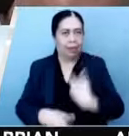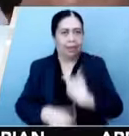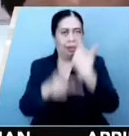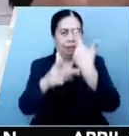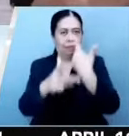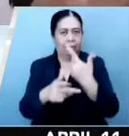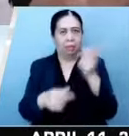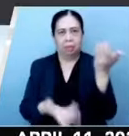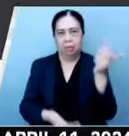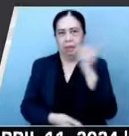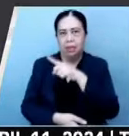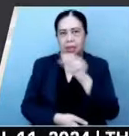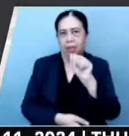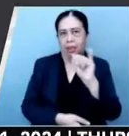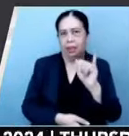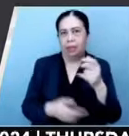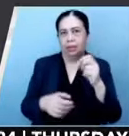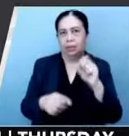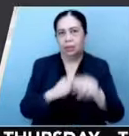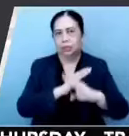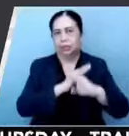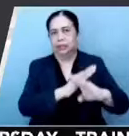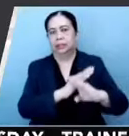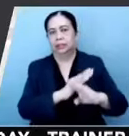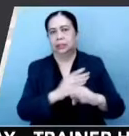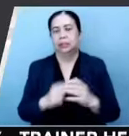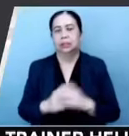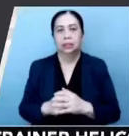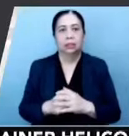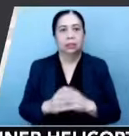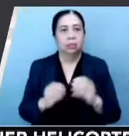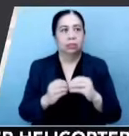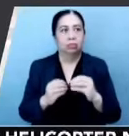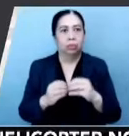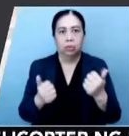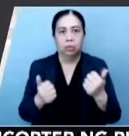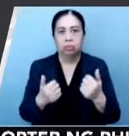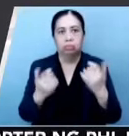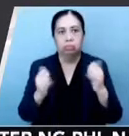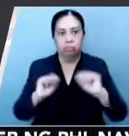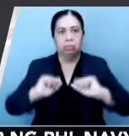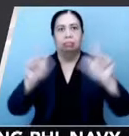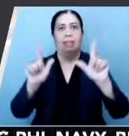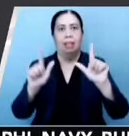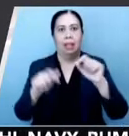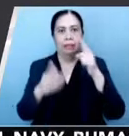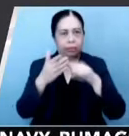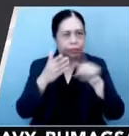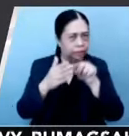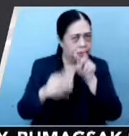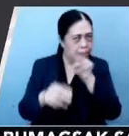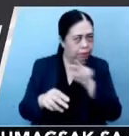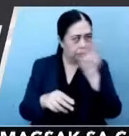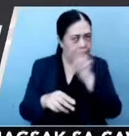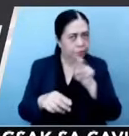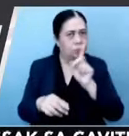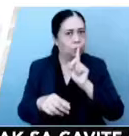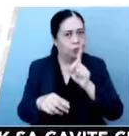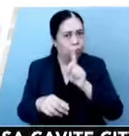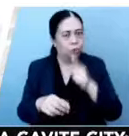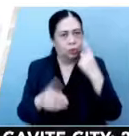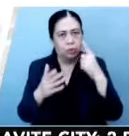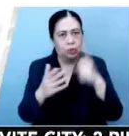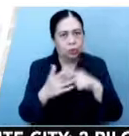artificial intelligence. The system now is matching his if he's alive and checking that his face and ID match his